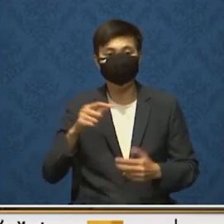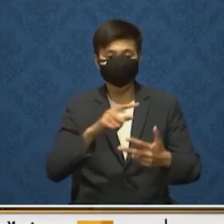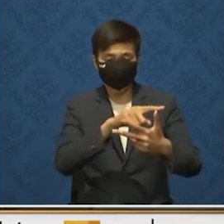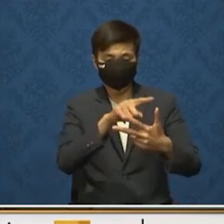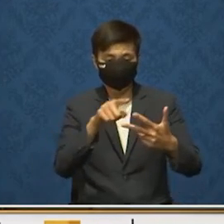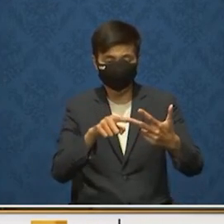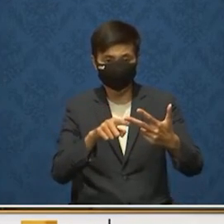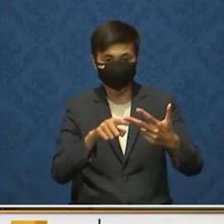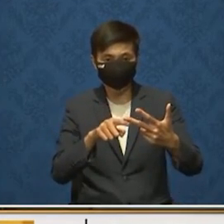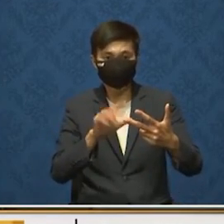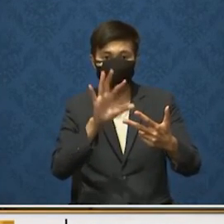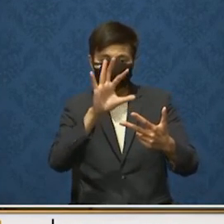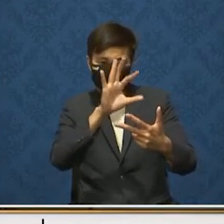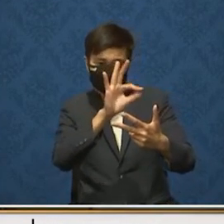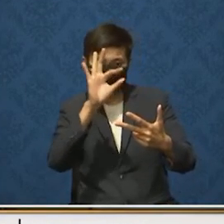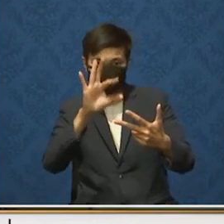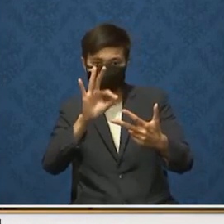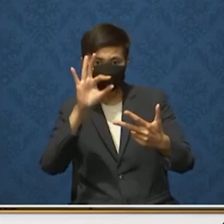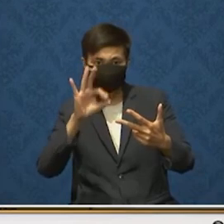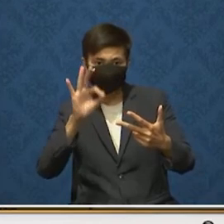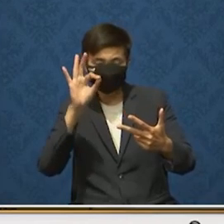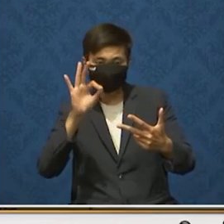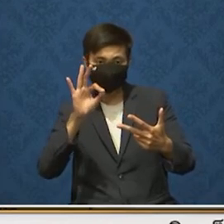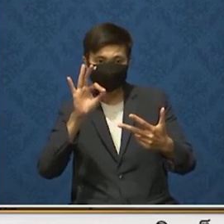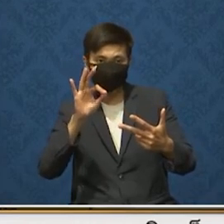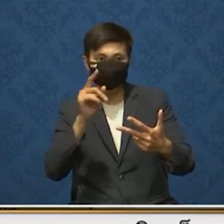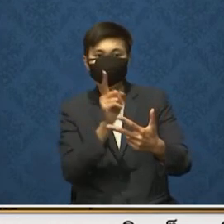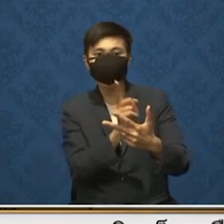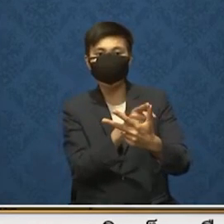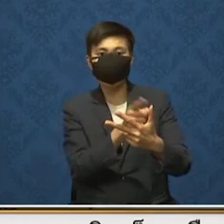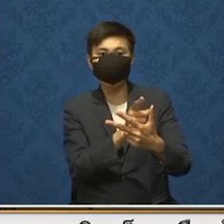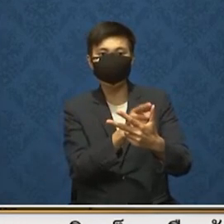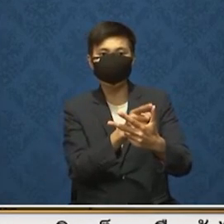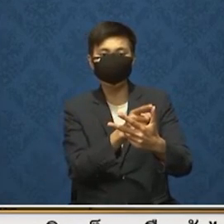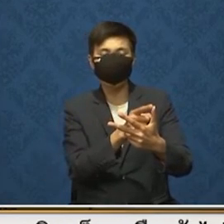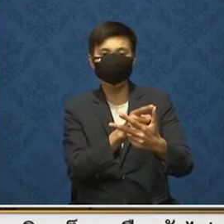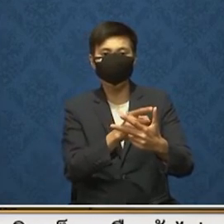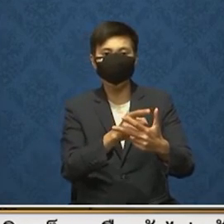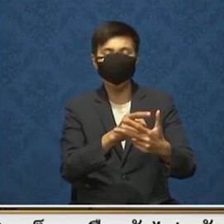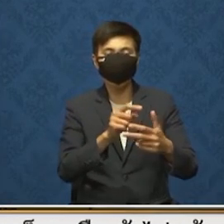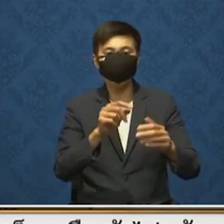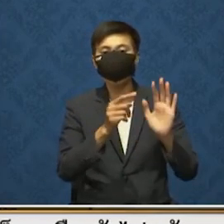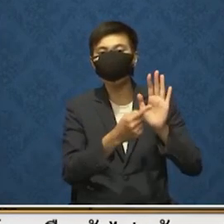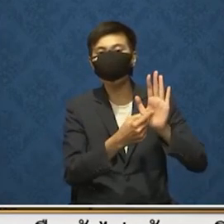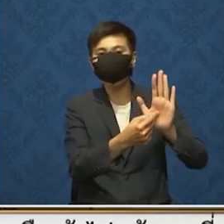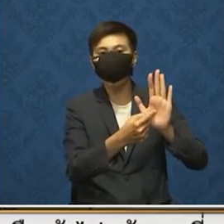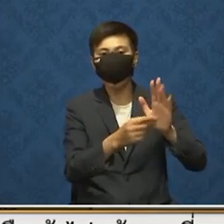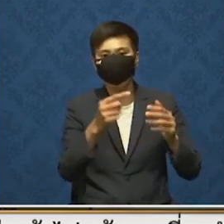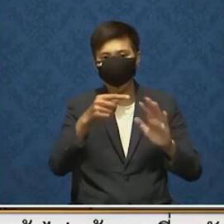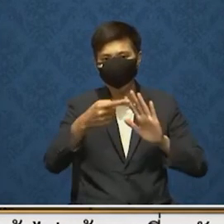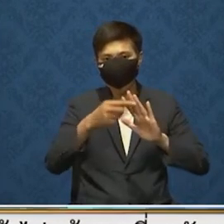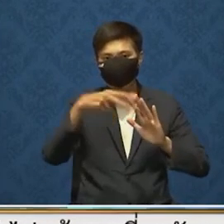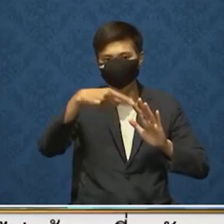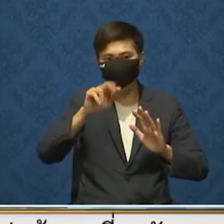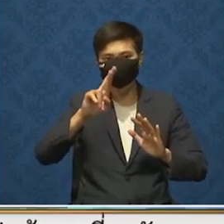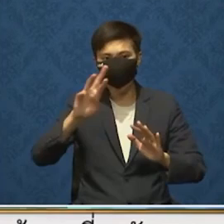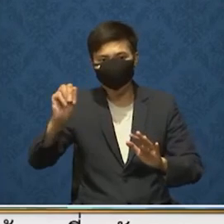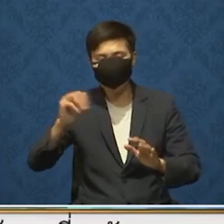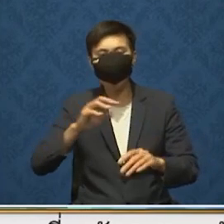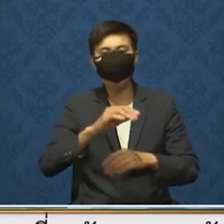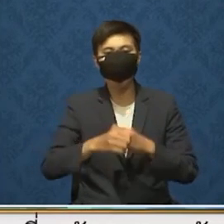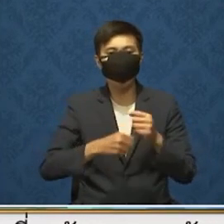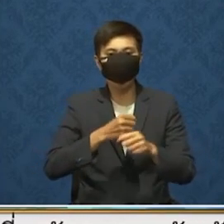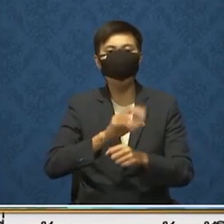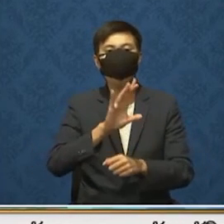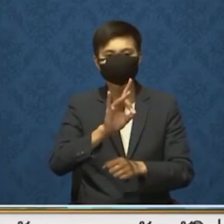ทางเลือกที่หนึ่ก็ต้องเอาแบท่านผลเอกเปรมนะ บอกวผมพอแล้ว 8 ปีนี่